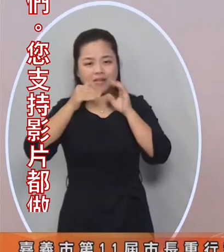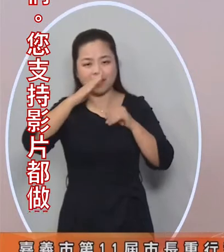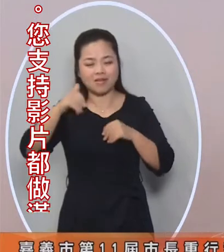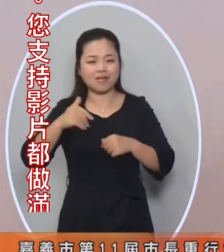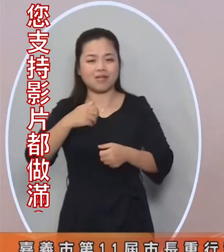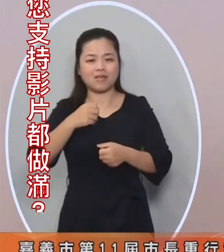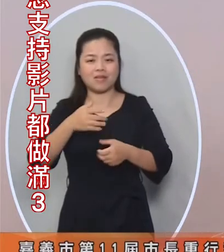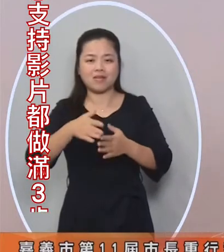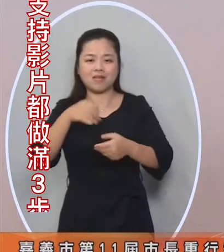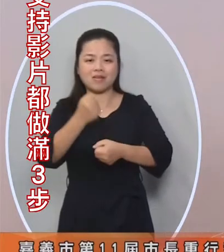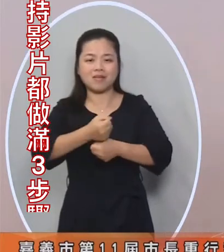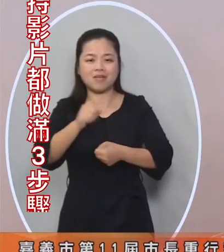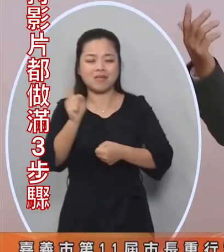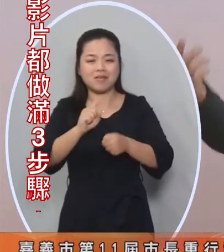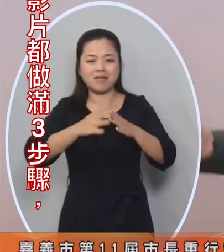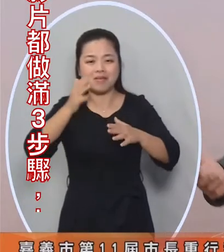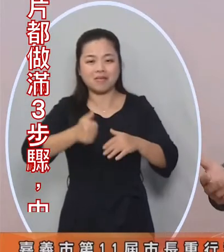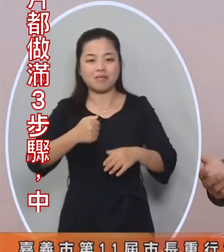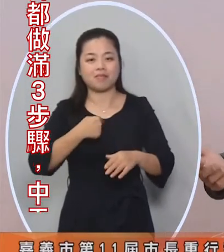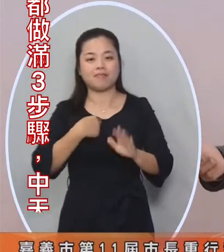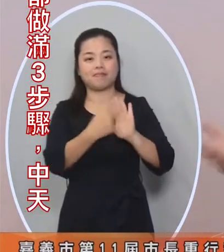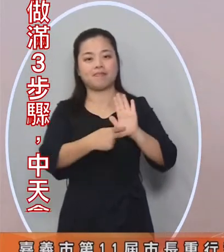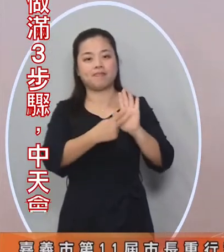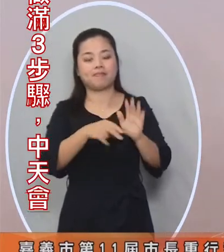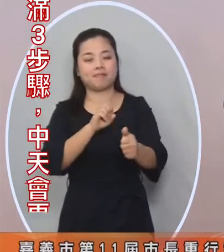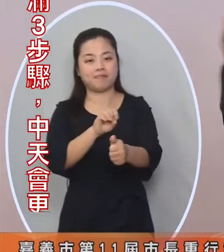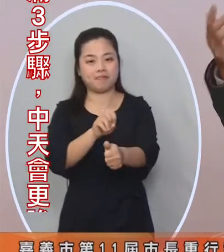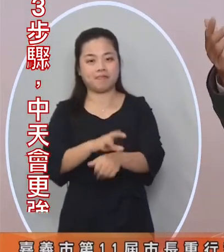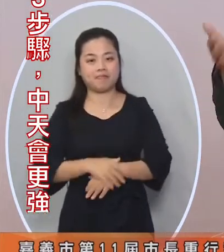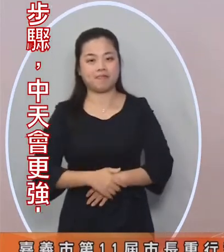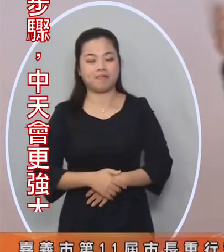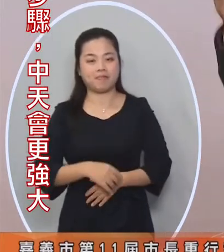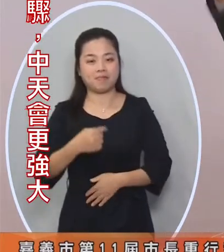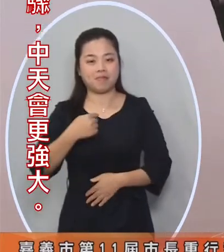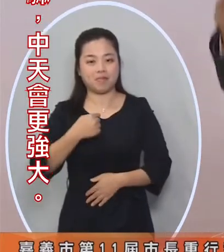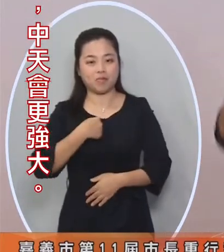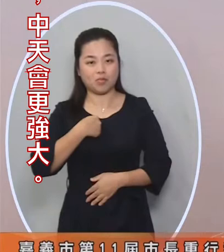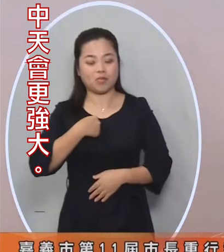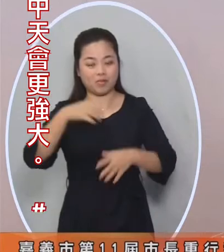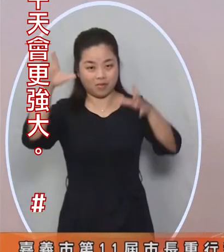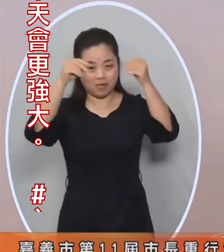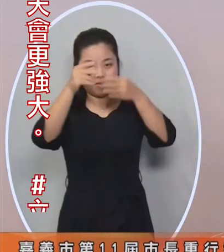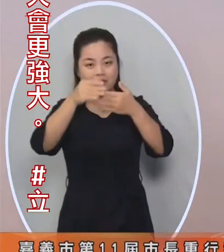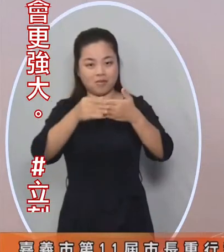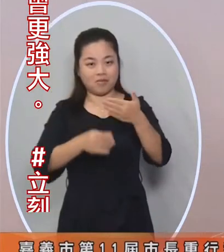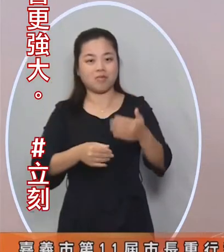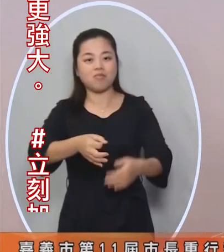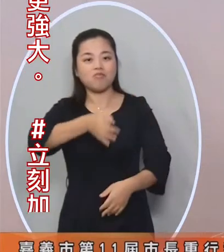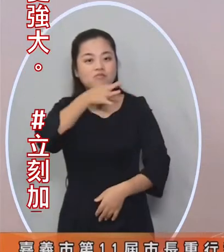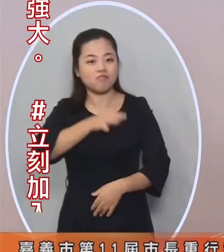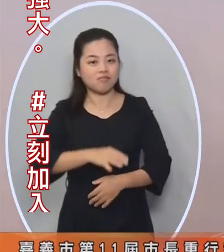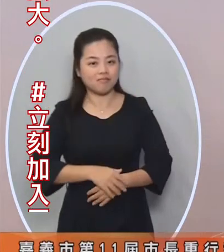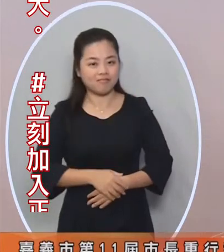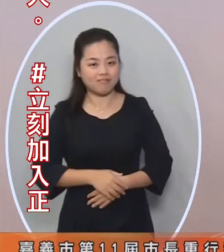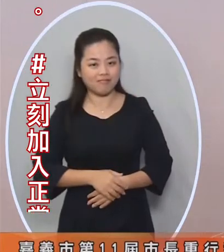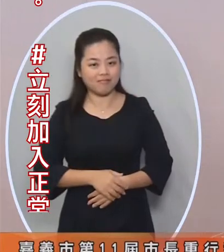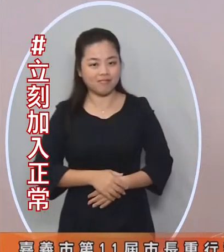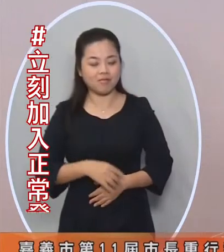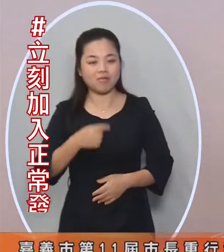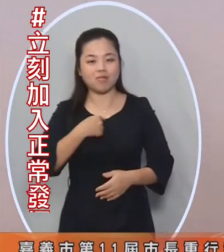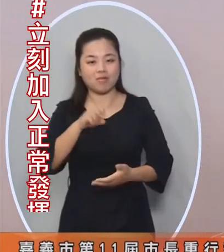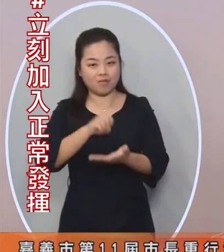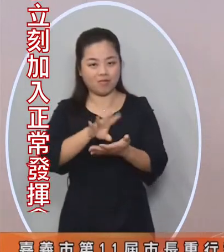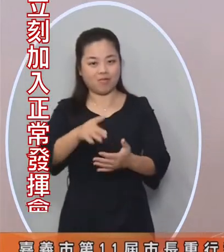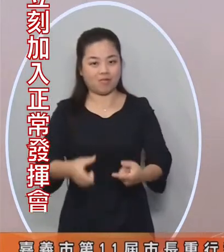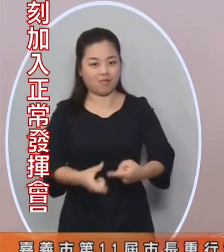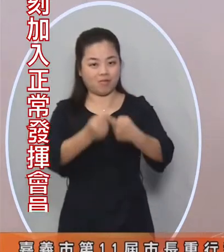长？我跟你讲，我陈泰山有够资格做市长。我先报告